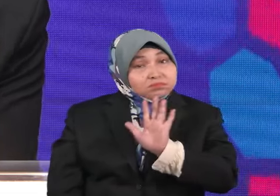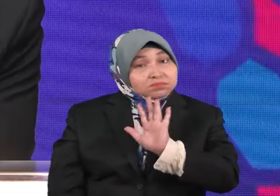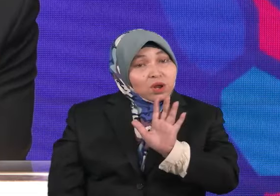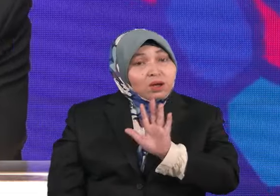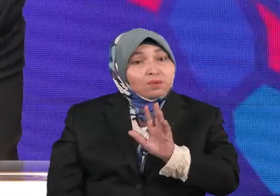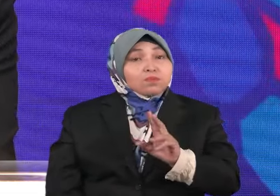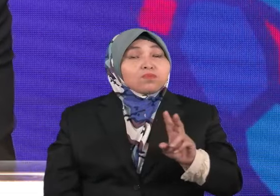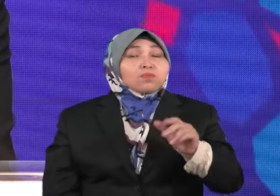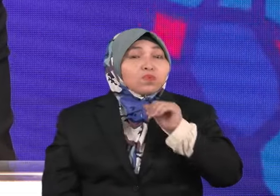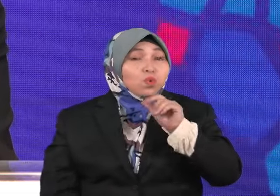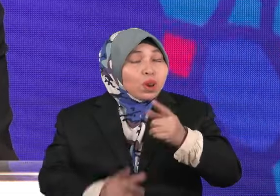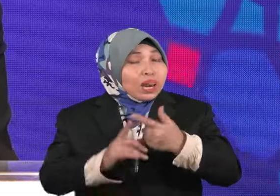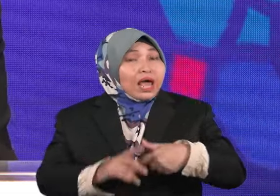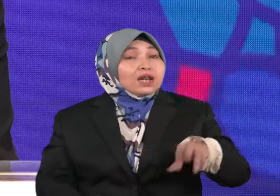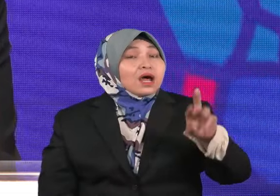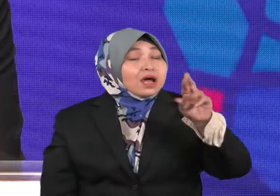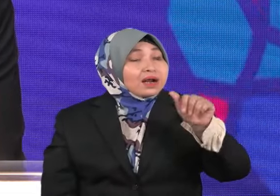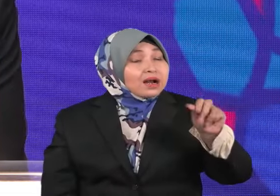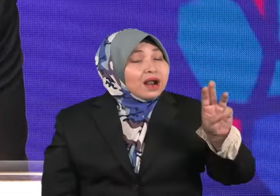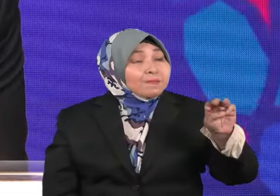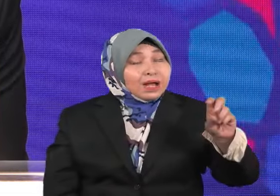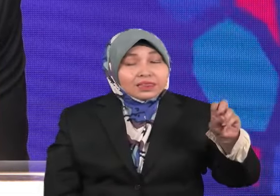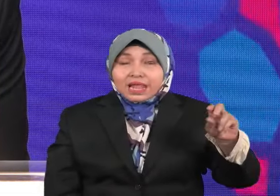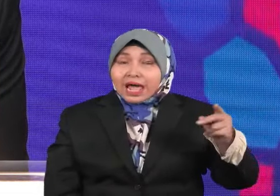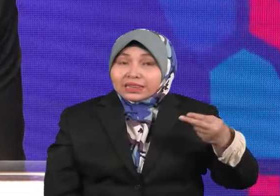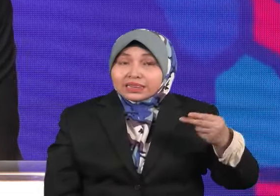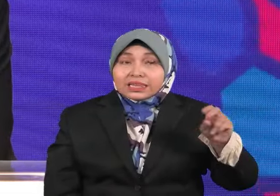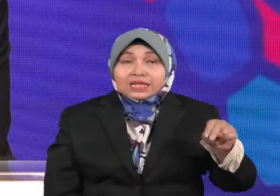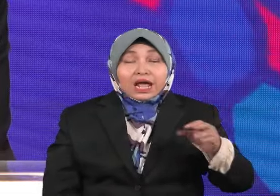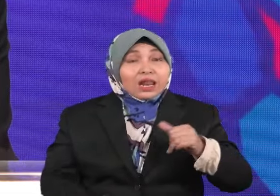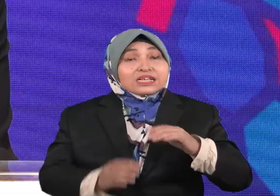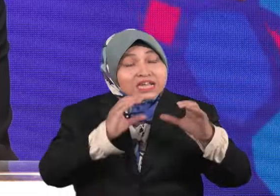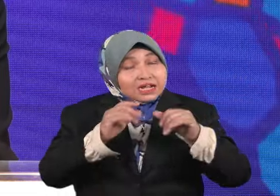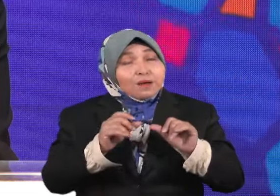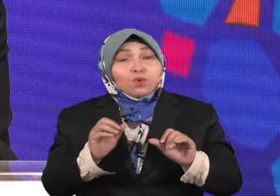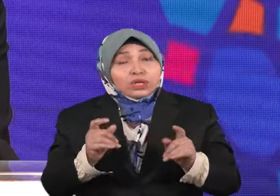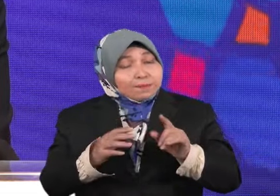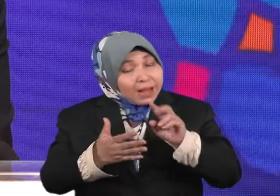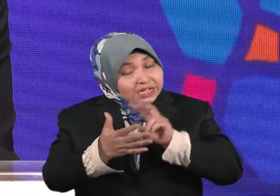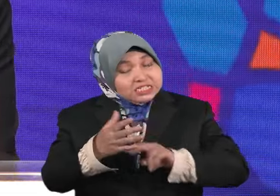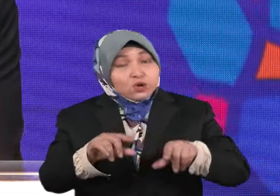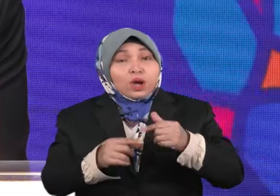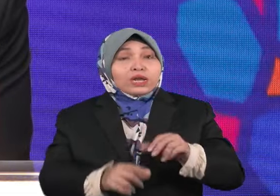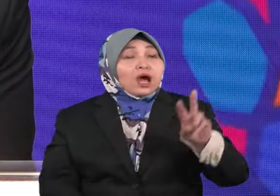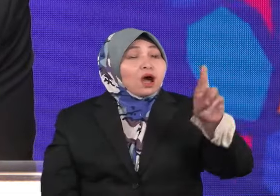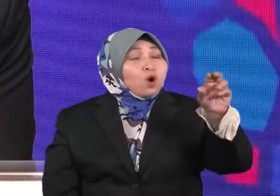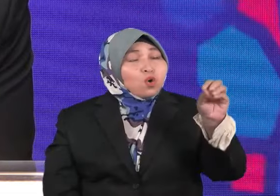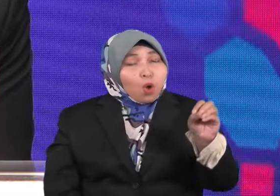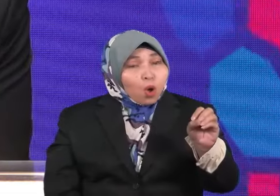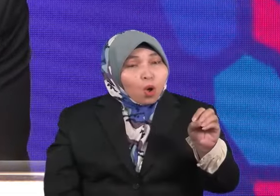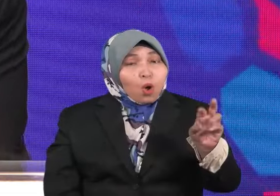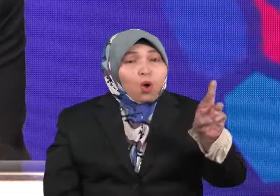Bulan Ramadhan, Ramadhan. Kalau cakap okeylah bila baca Quran, Ra. Cuba sebut Ra.